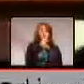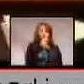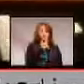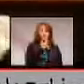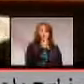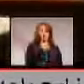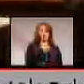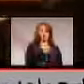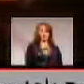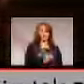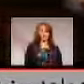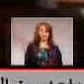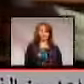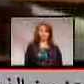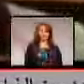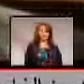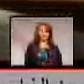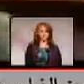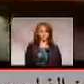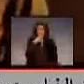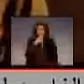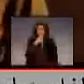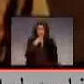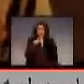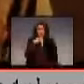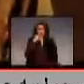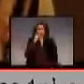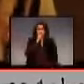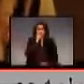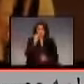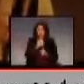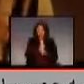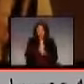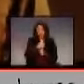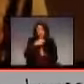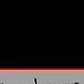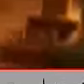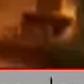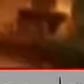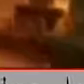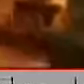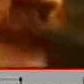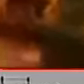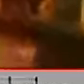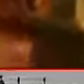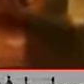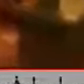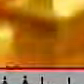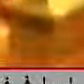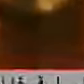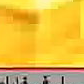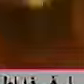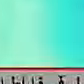مشوار كريم عبد العزيز، جسد فيه ببراعة دور الشاب الثائر في وجه الفساد.